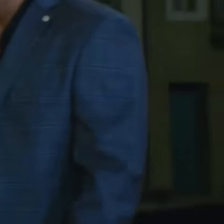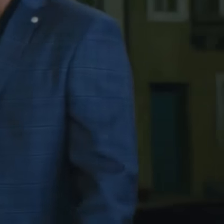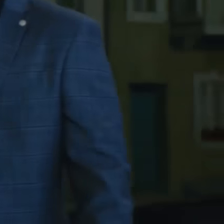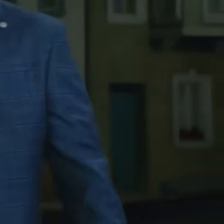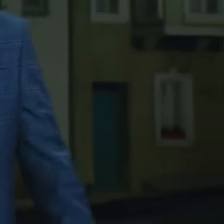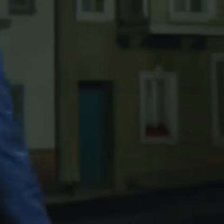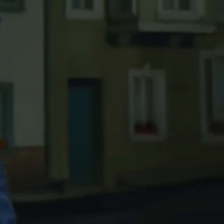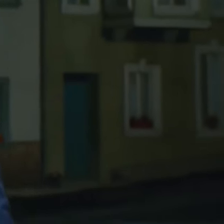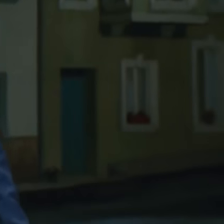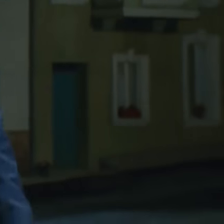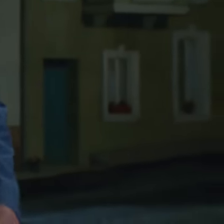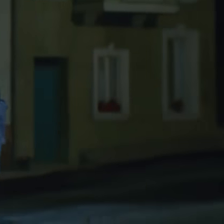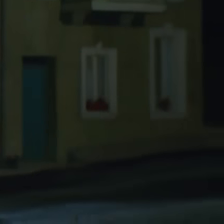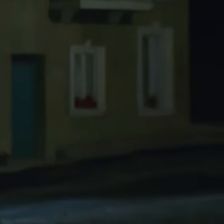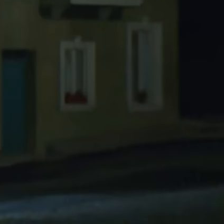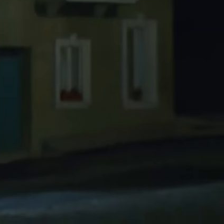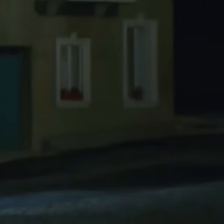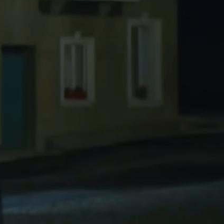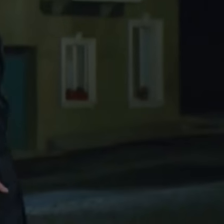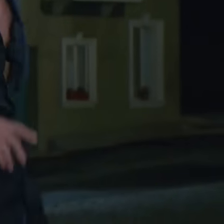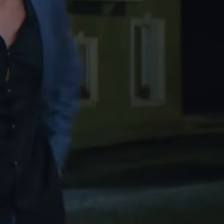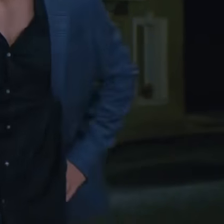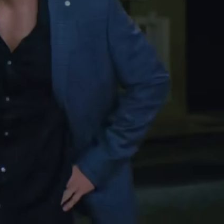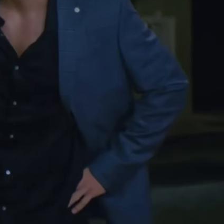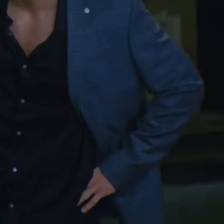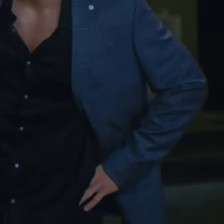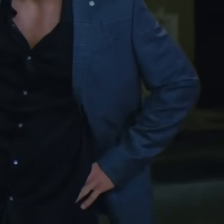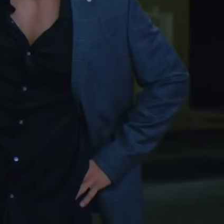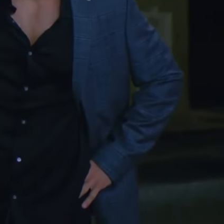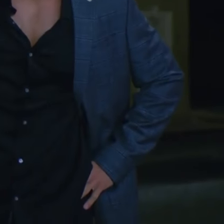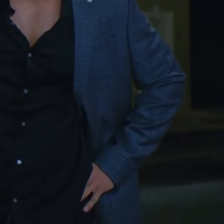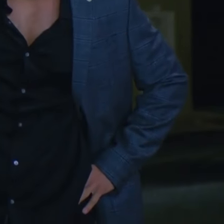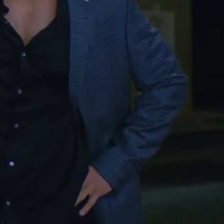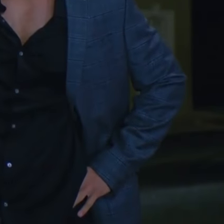Tarık kapının önünde öfkeli. Elini beline koydu, bekliyor.